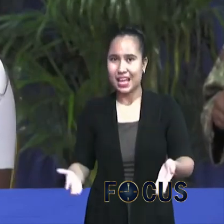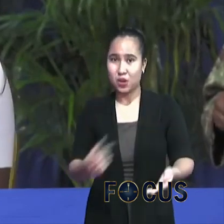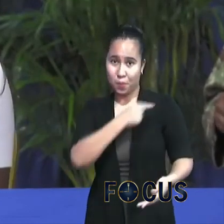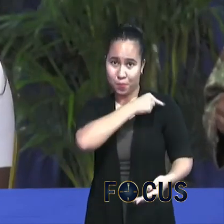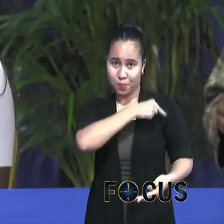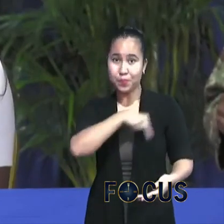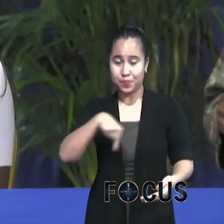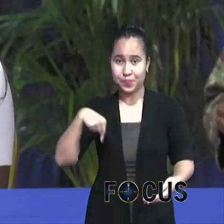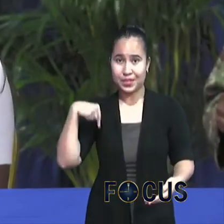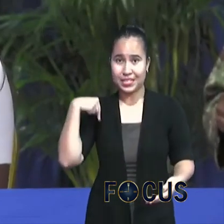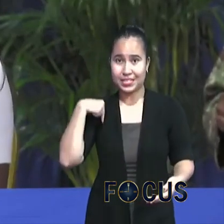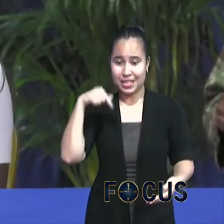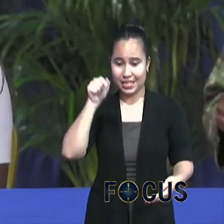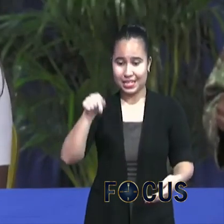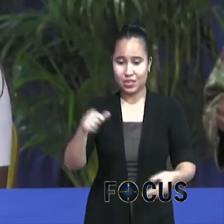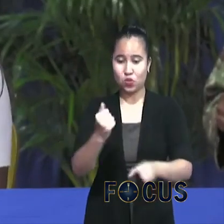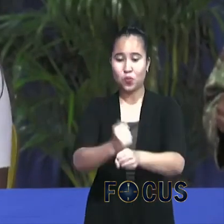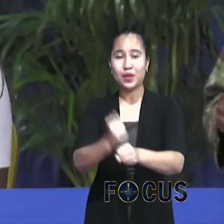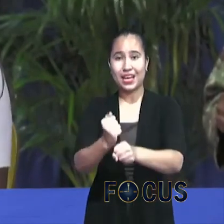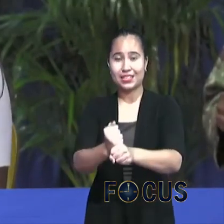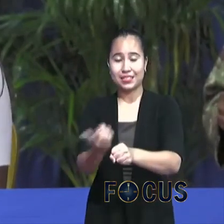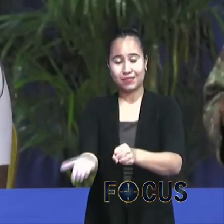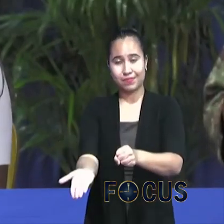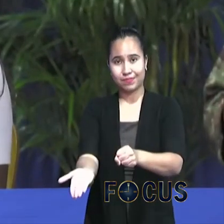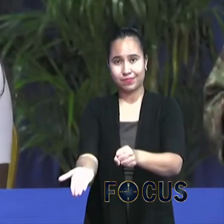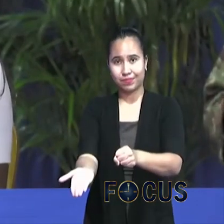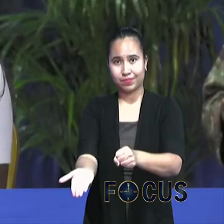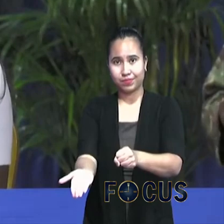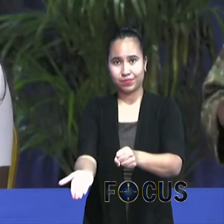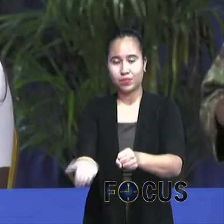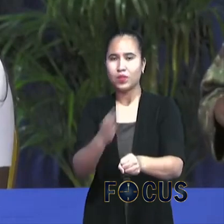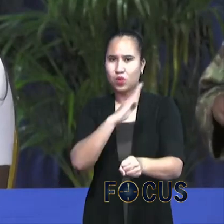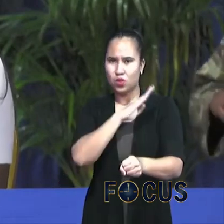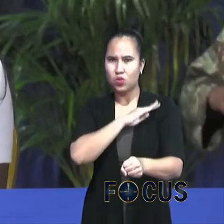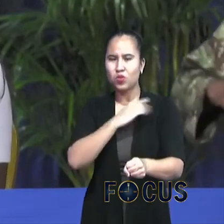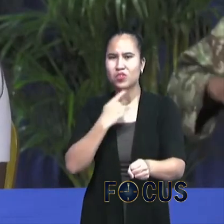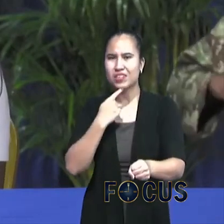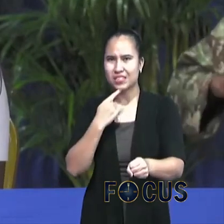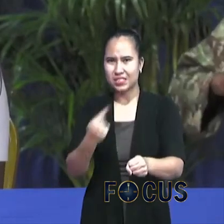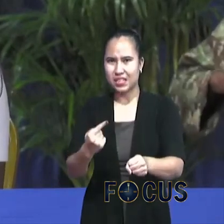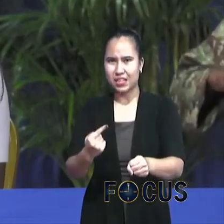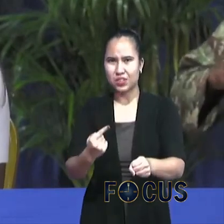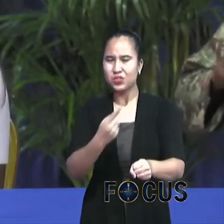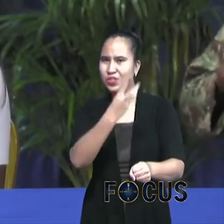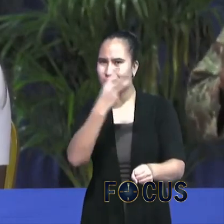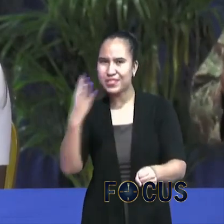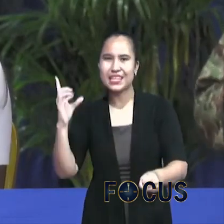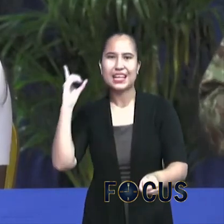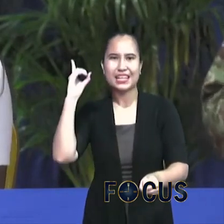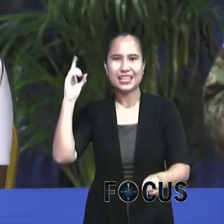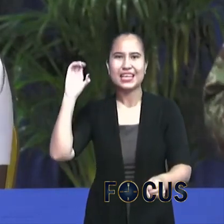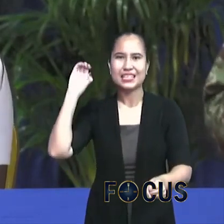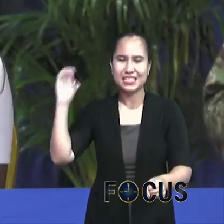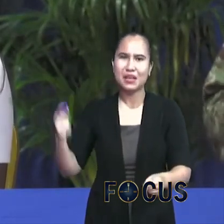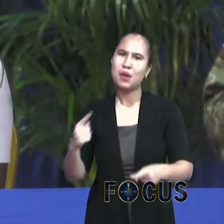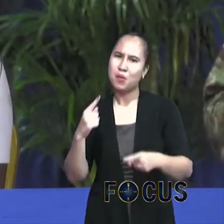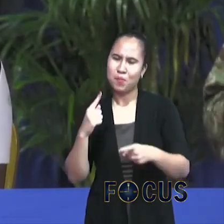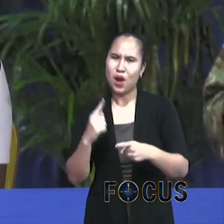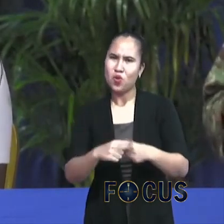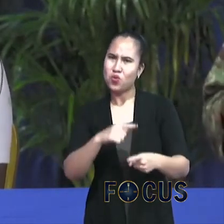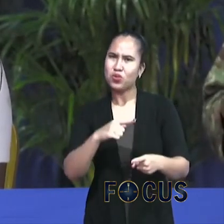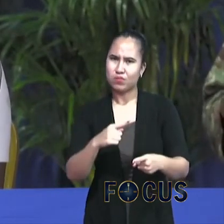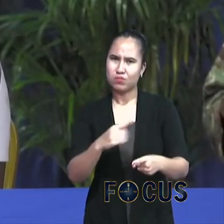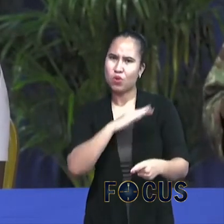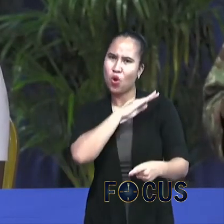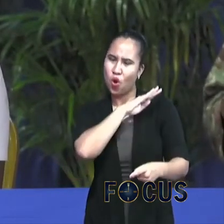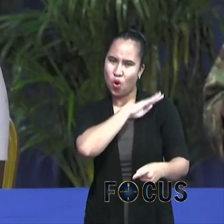deze operatie. In het oosten is er dus ook gerapporteerd door de verschillende DC'en, maar ook de commandanten op het veld, dat er